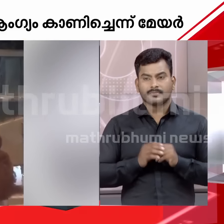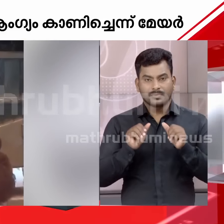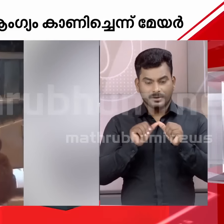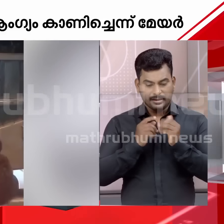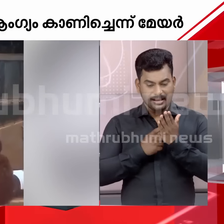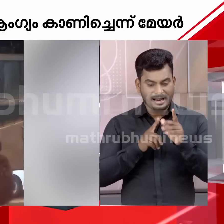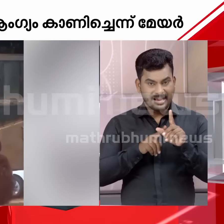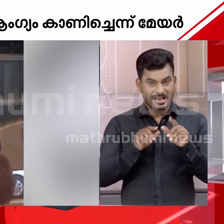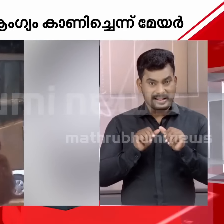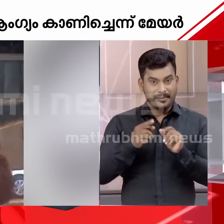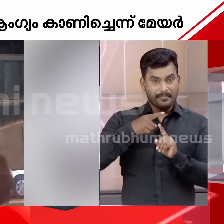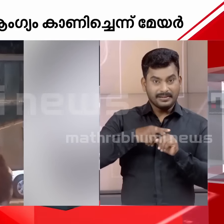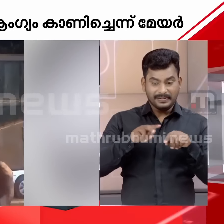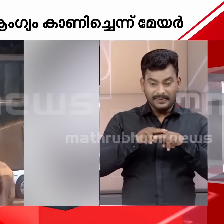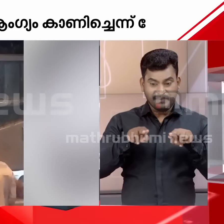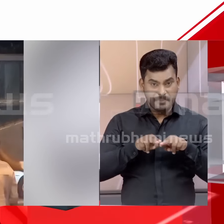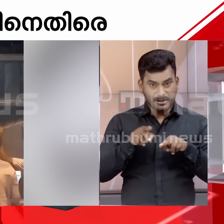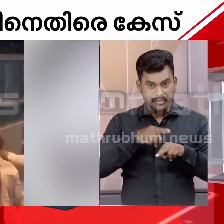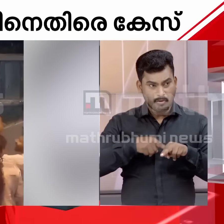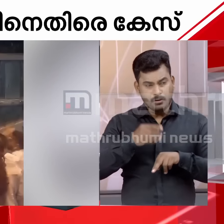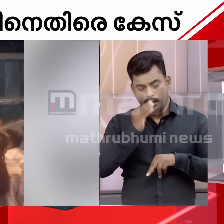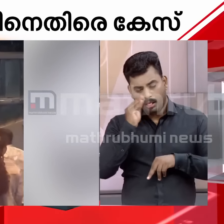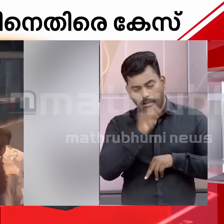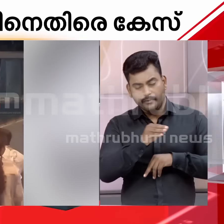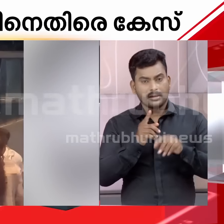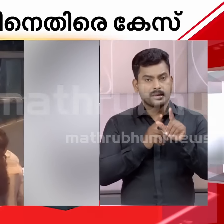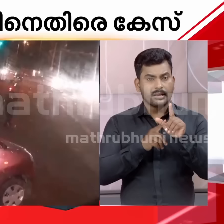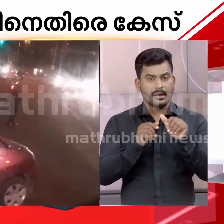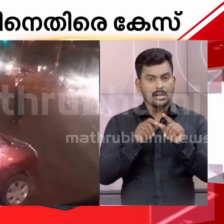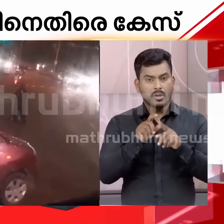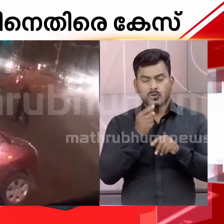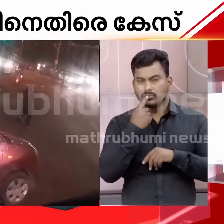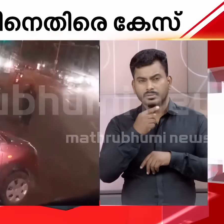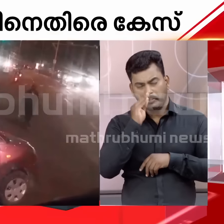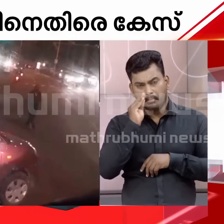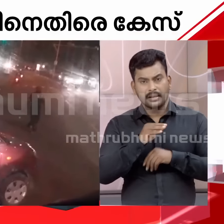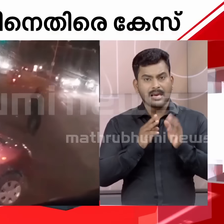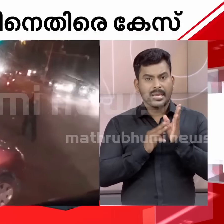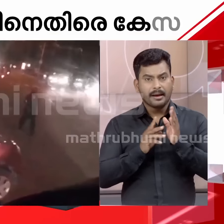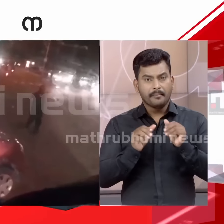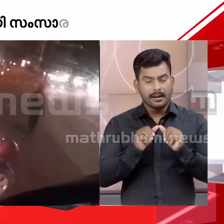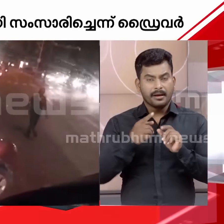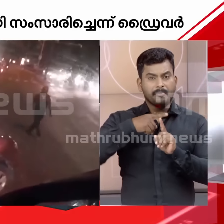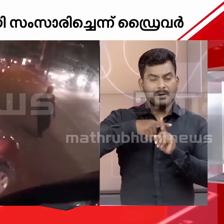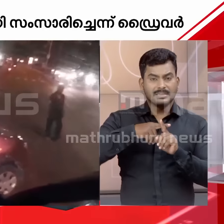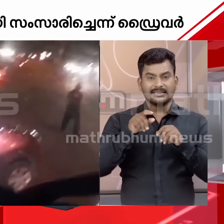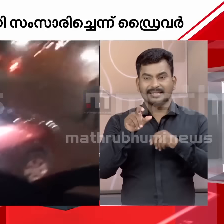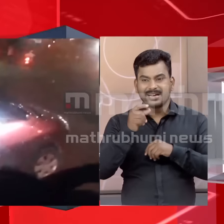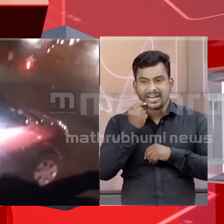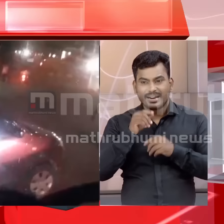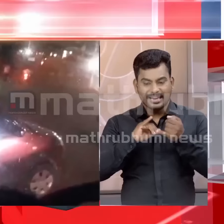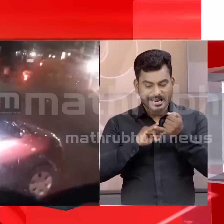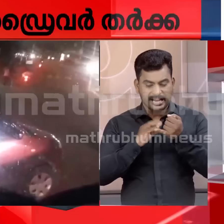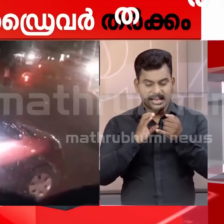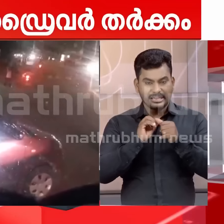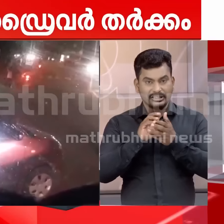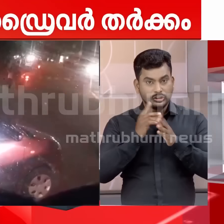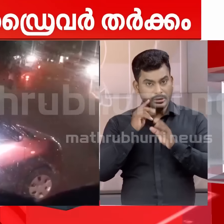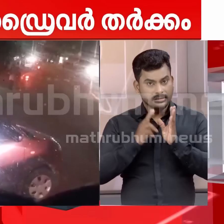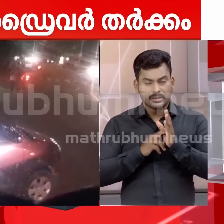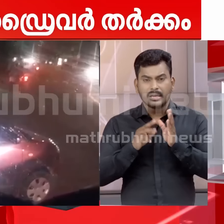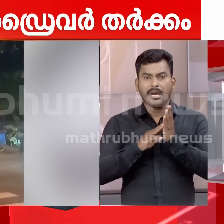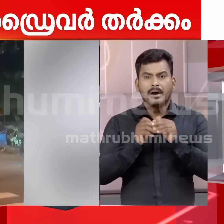ഹരിയരാജന്റെ കൂടെ ഉണ്ടായിരുന്നവർ തന്നെ അസഭ്യം പറഞ്ഞുവെന്നാണ് കെ എസ് ആർ ടി സി ഡ്രൈവർ യദുവിന്റെ പ്രതികരണം. എം എൽ എ സച്ചിൻ ദേവ് തന്നോട് മോശമായി സംസാരിച്ചു. മേയറാണെന്ന്